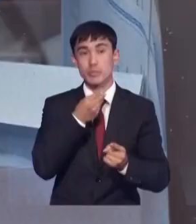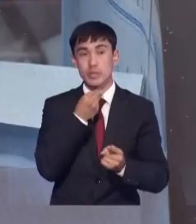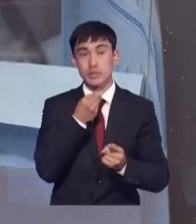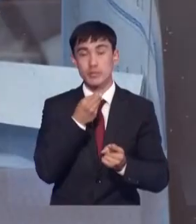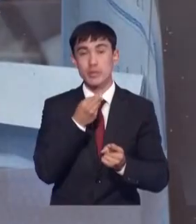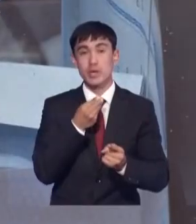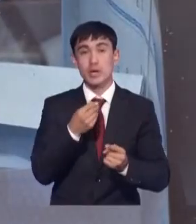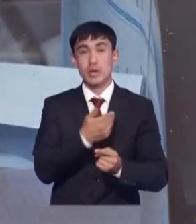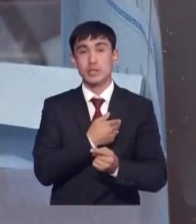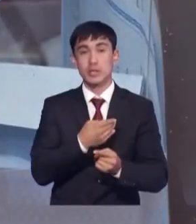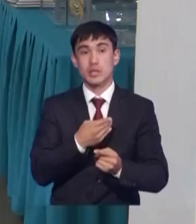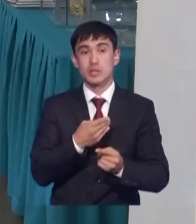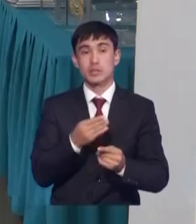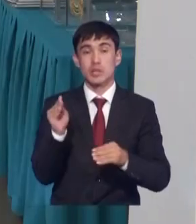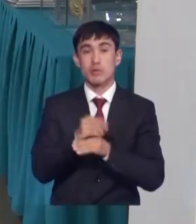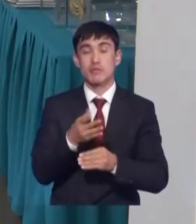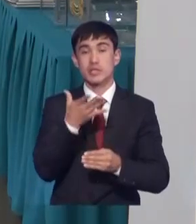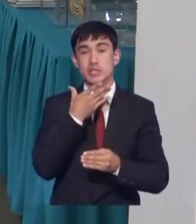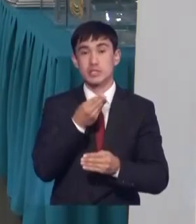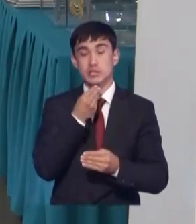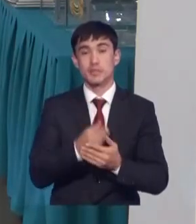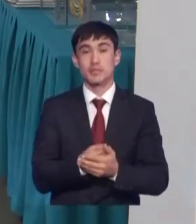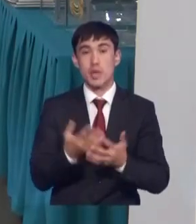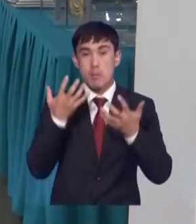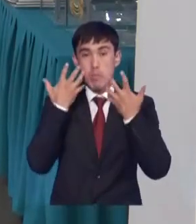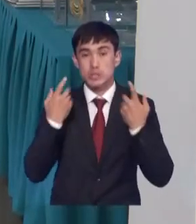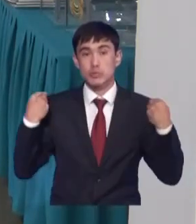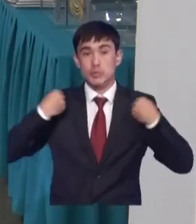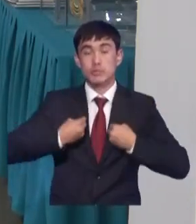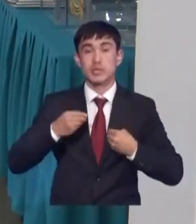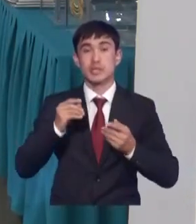леп қосқысы келетінін айтты. Барыс болып киініп келген себебім осы